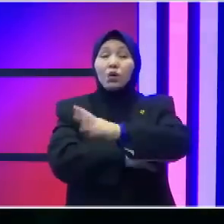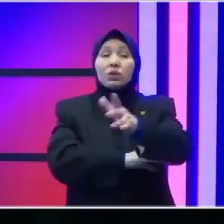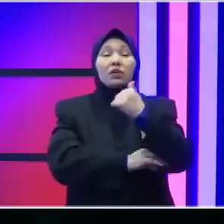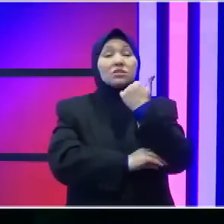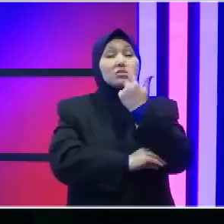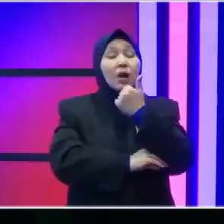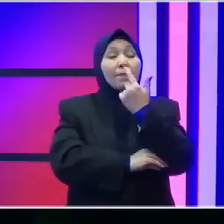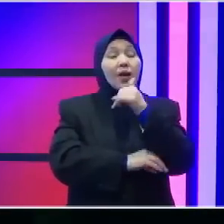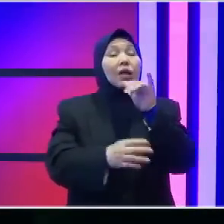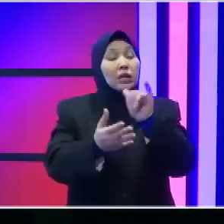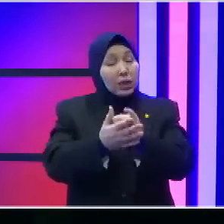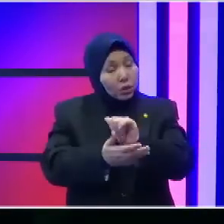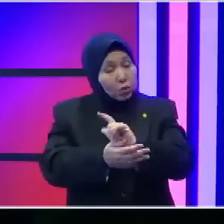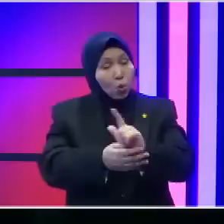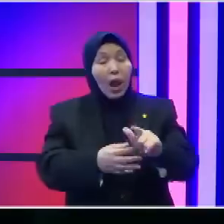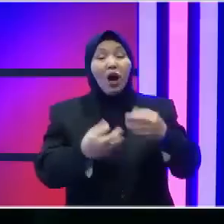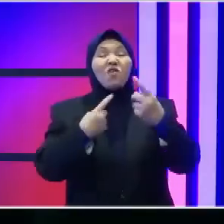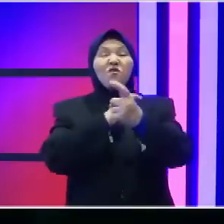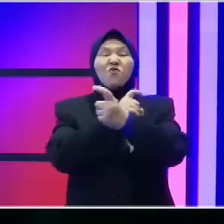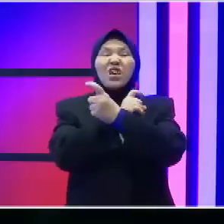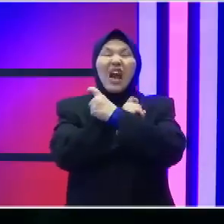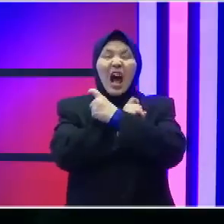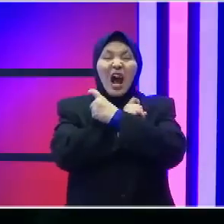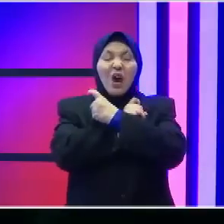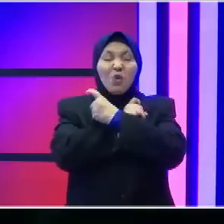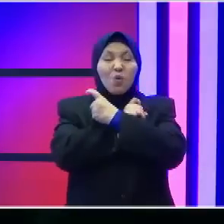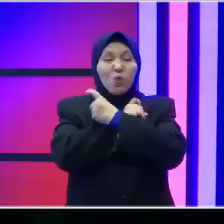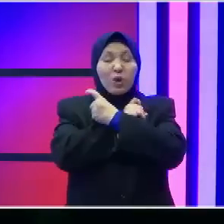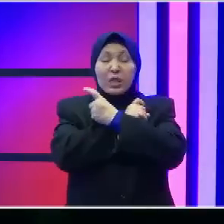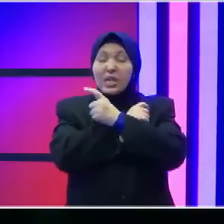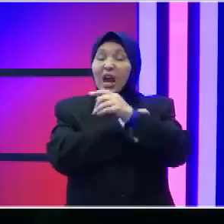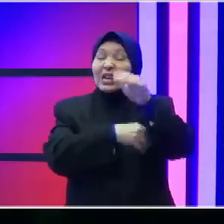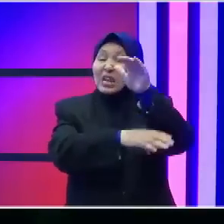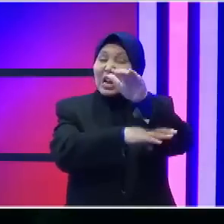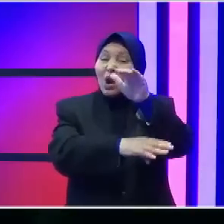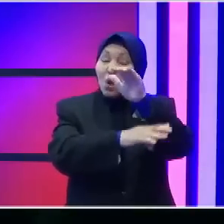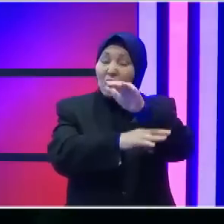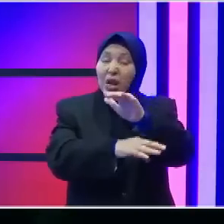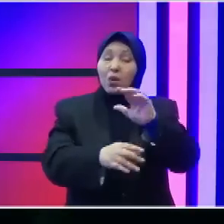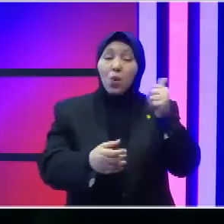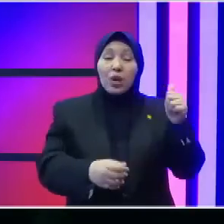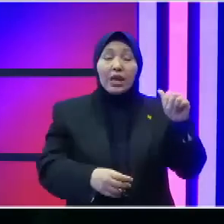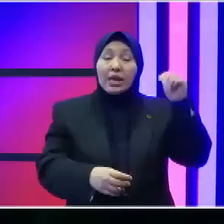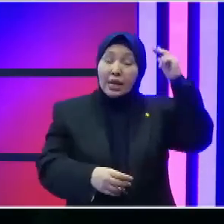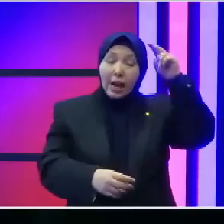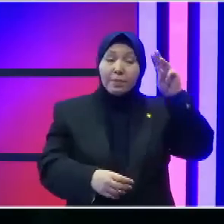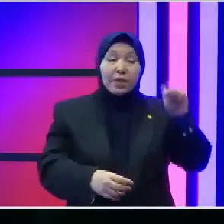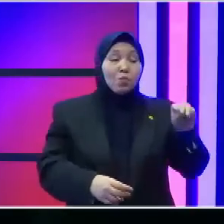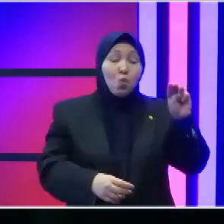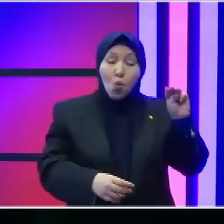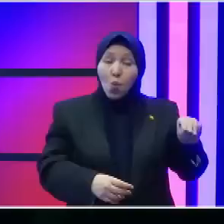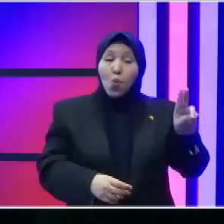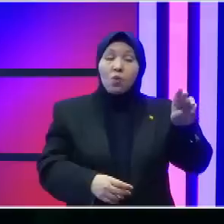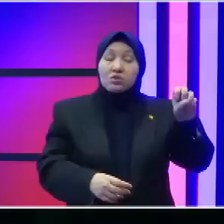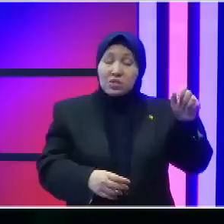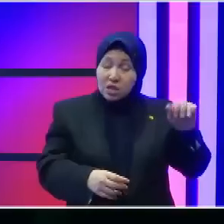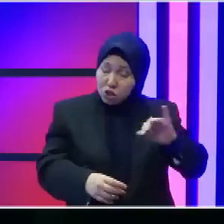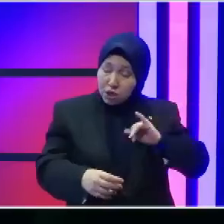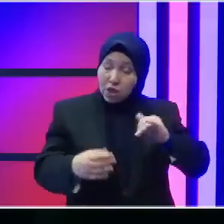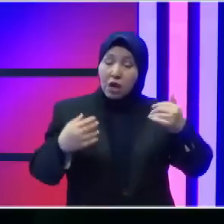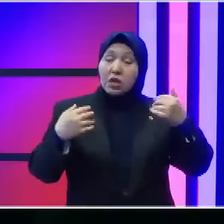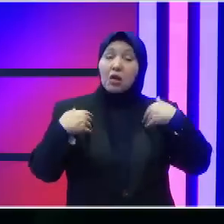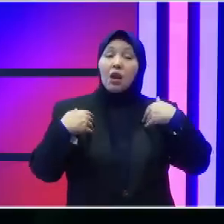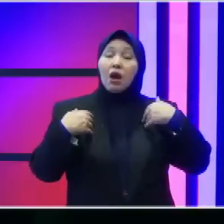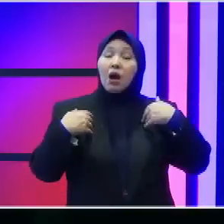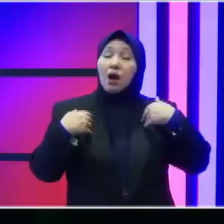Siapa? Itulah Fir'aun yang didakwahkan oleh Nabi Musa, yang dikata bahawa saya ini adalah ala